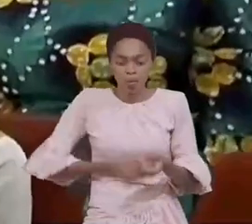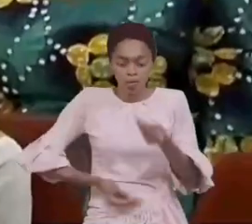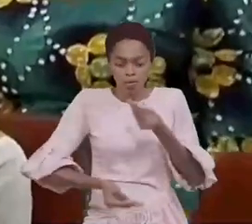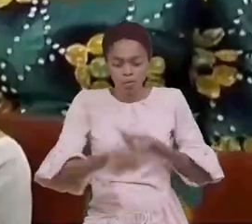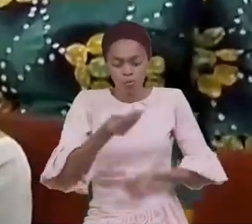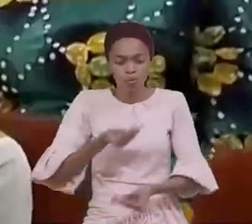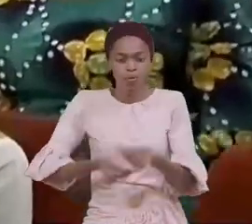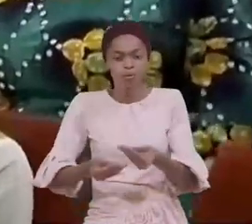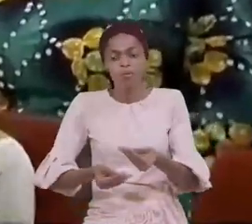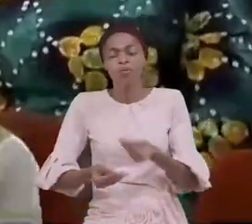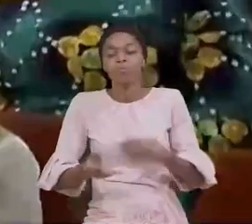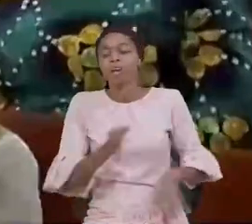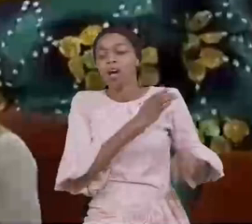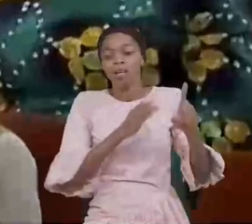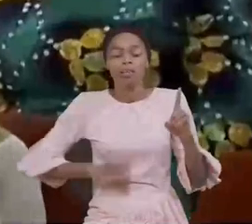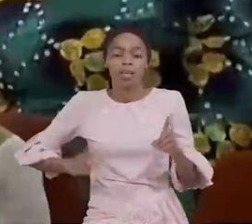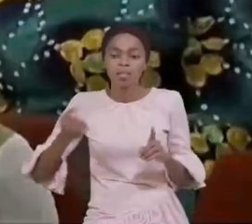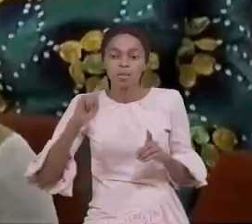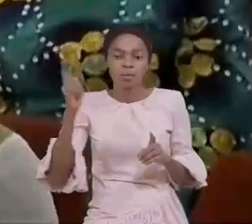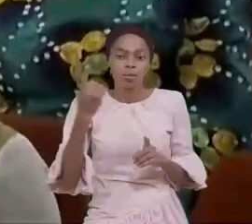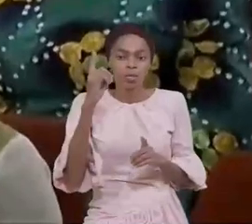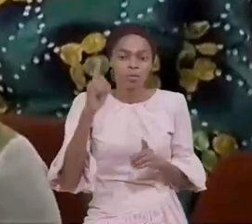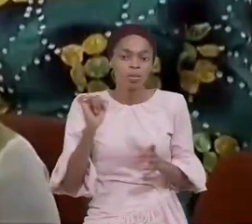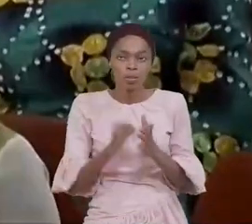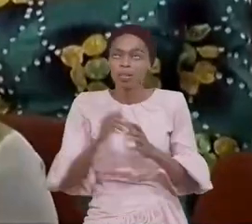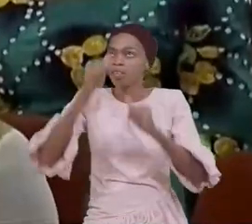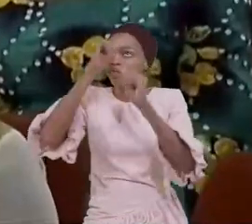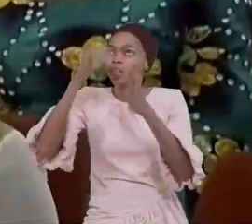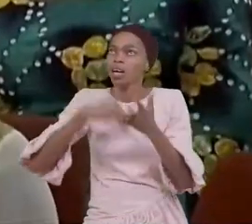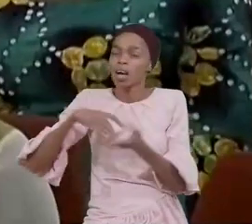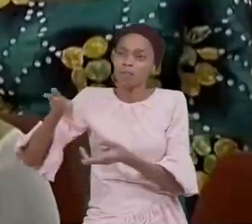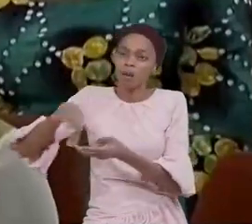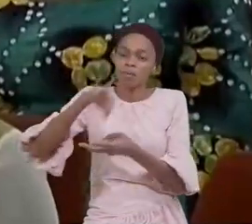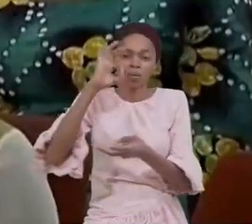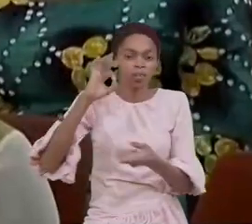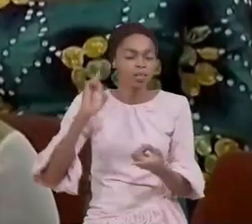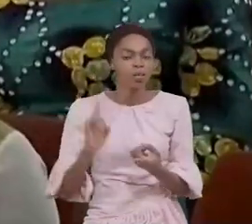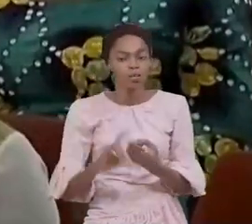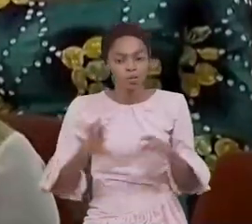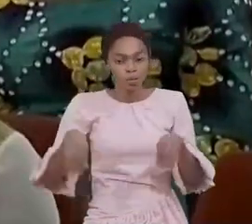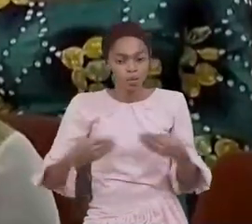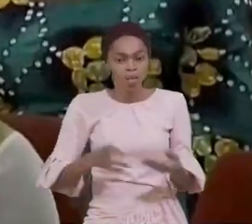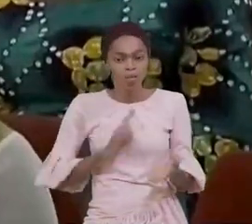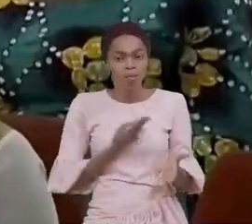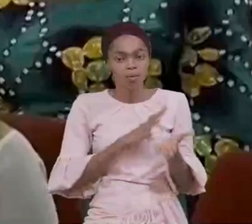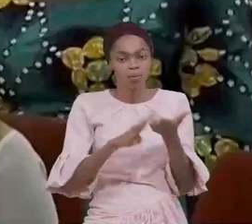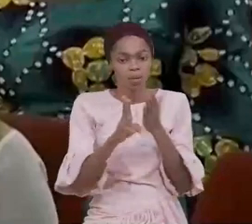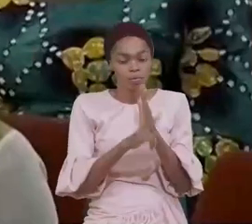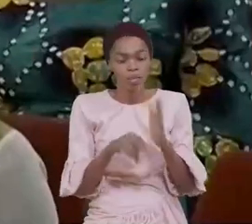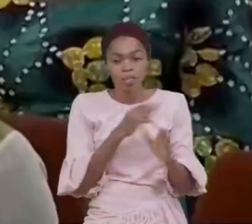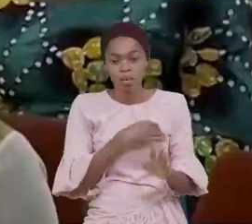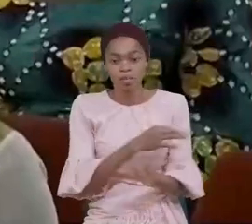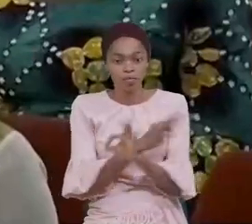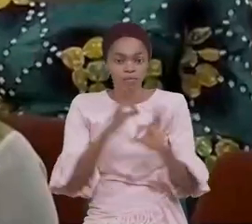le Sauveur, celui que le Père a nommé, c'est lui que nous annonçons, alors pour nous accorder le